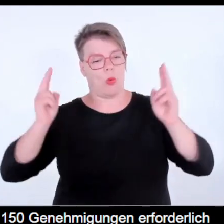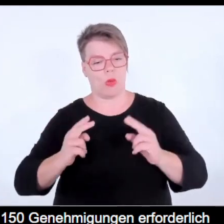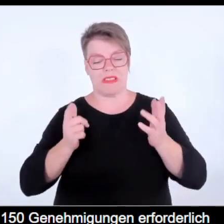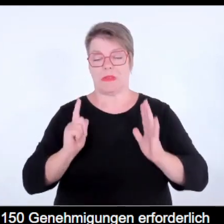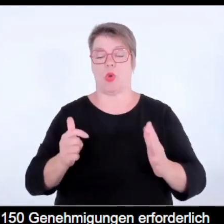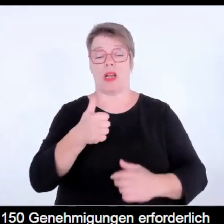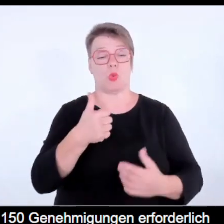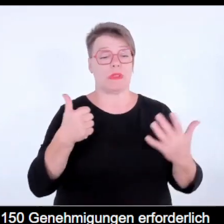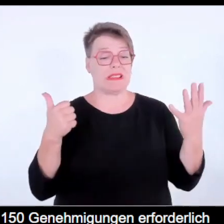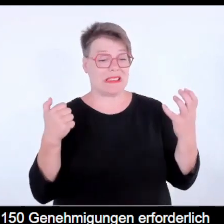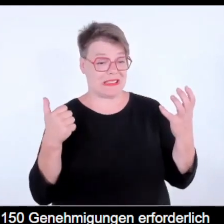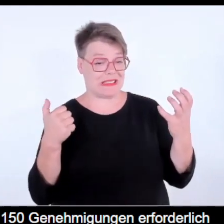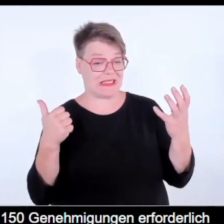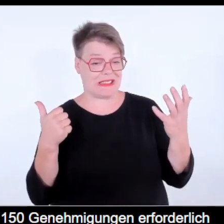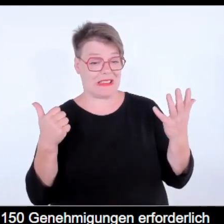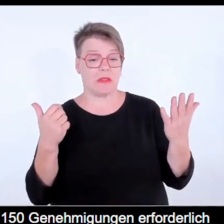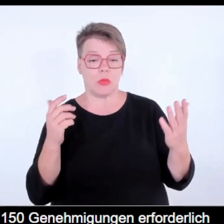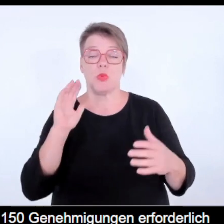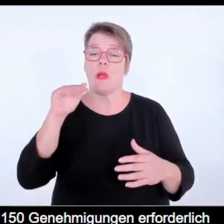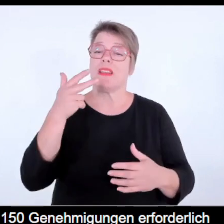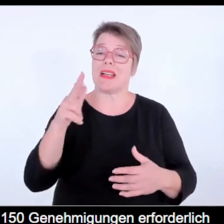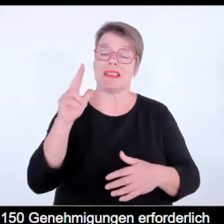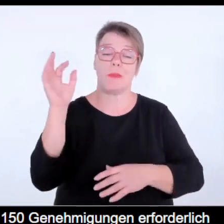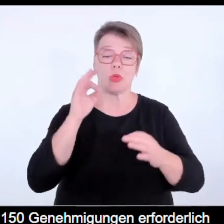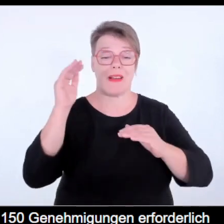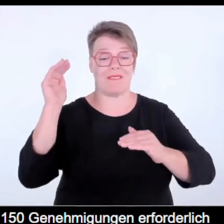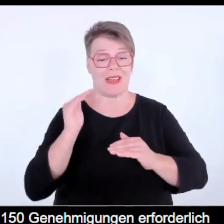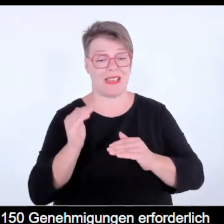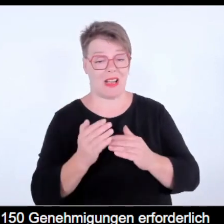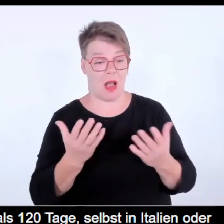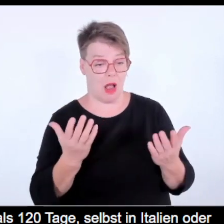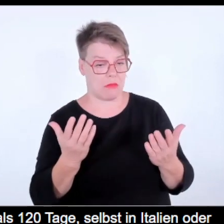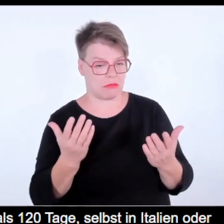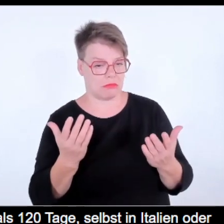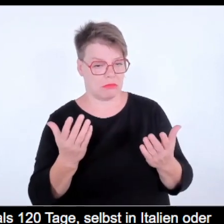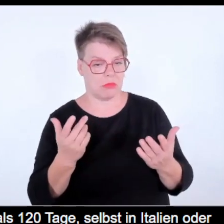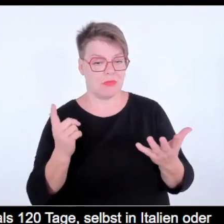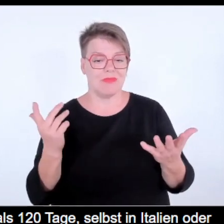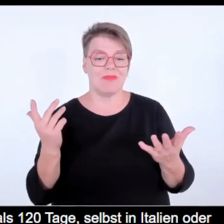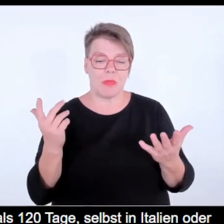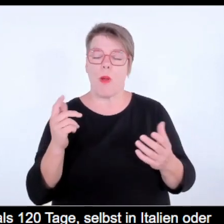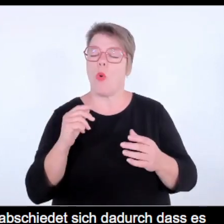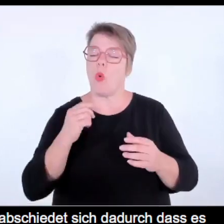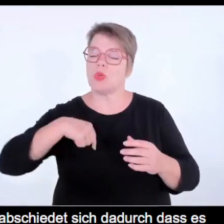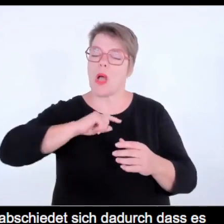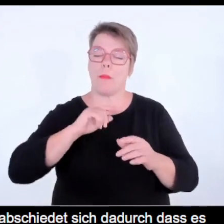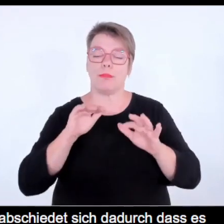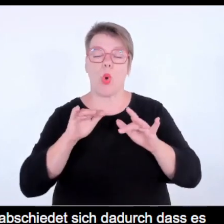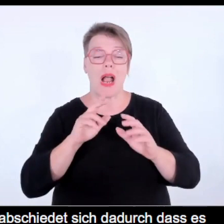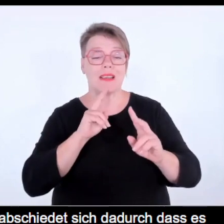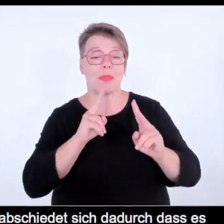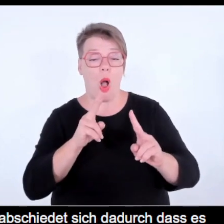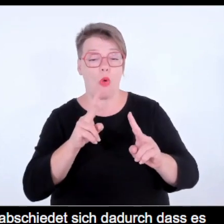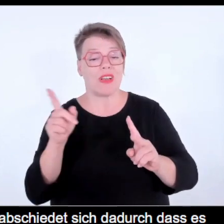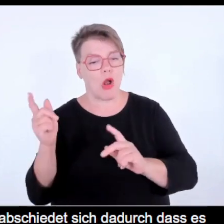Wir werden bei Verwaltungsvorschriften einen deutlichen Schnitt machen. Bayern braucht mehr Freiraum und mehr Entschlusskraft und weniger